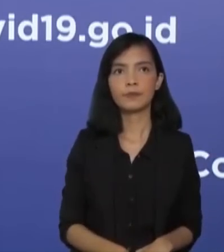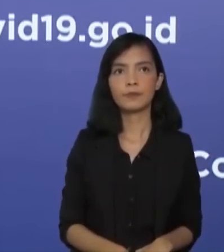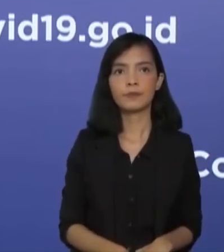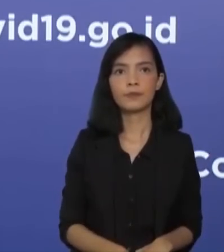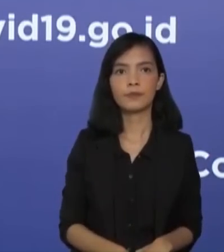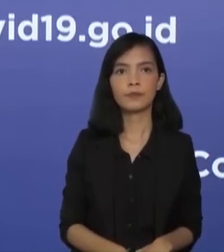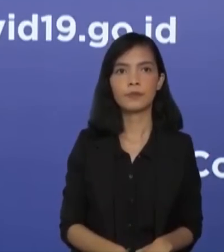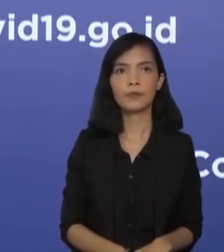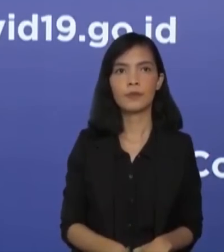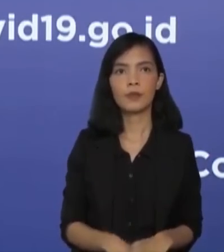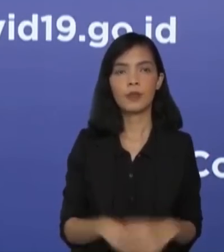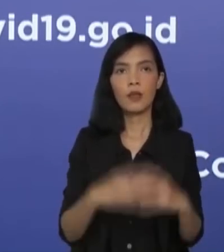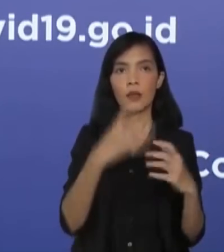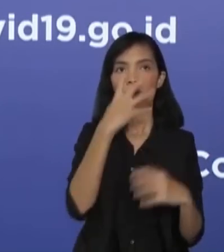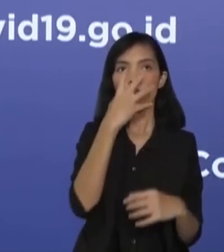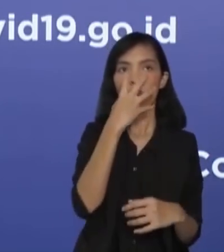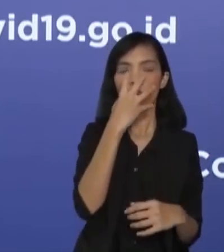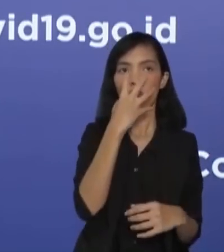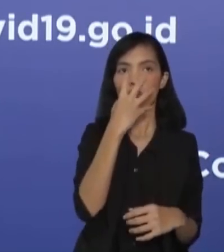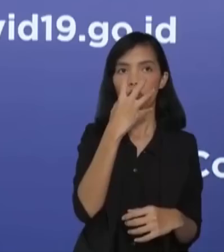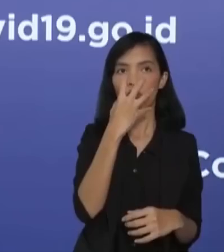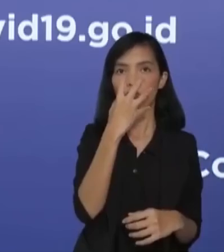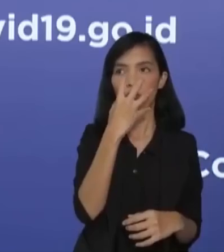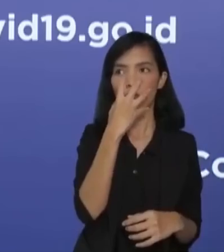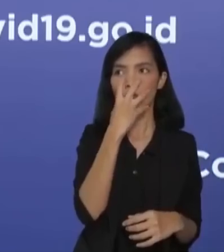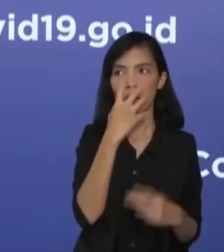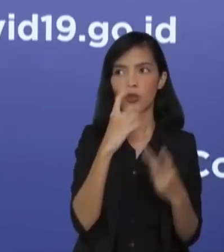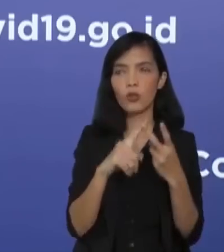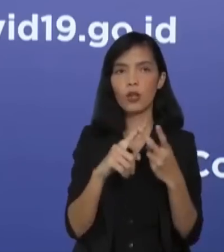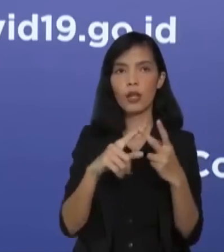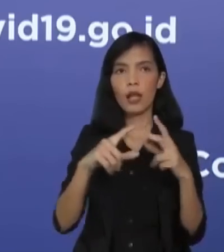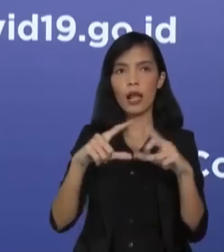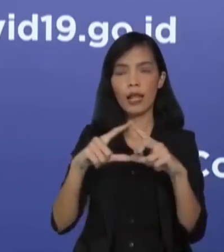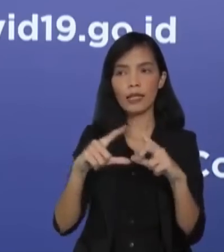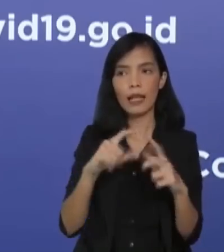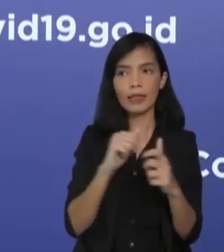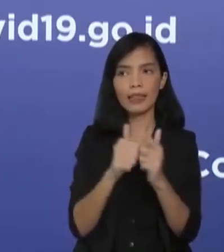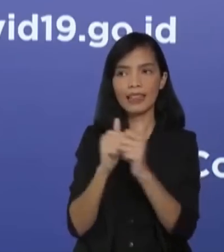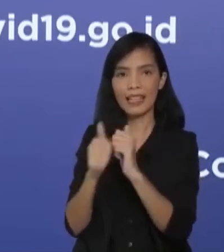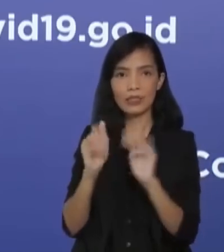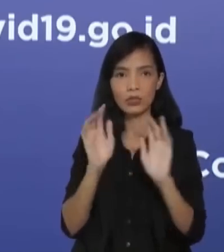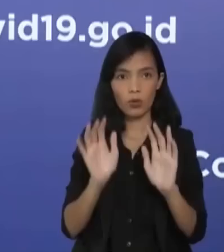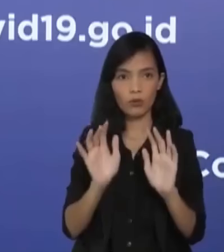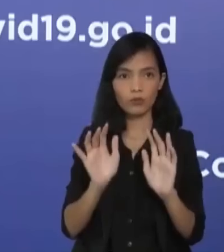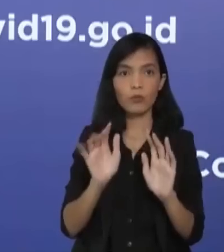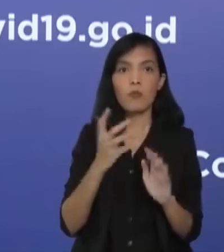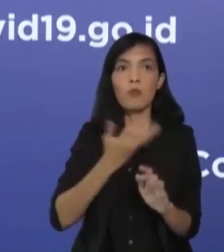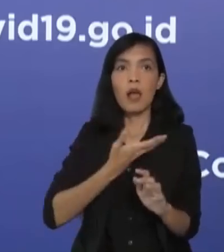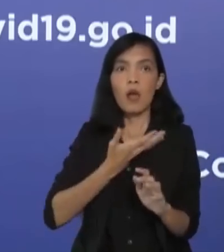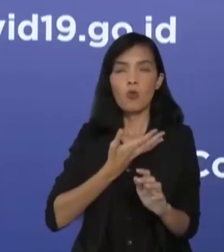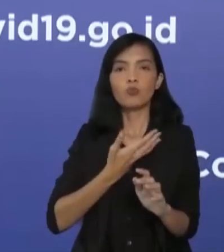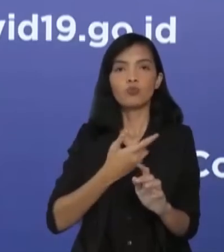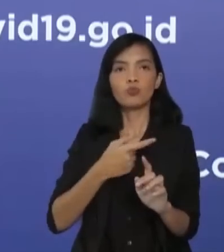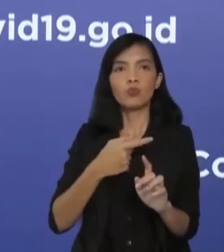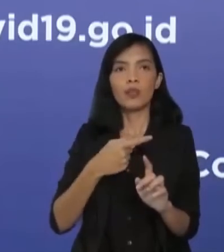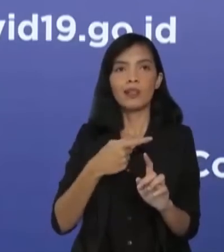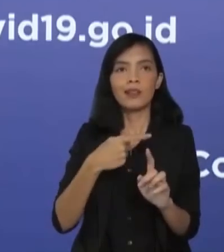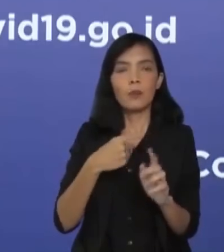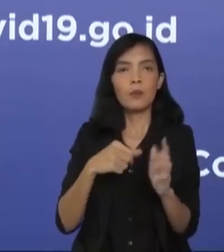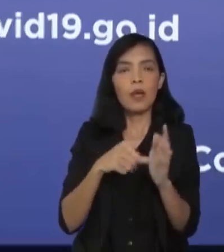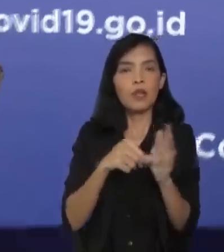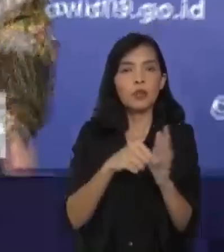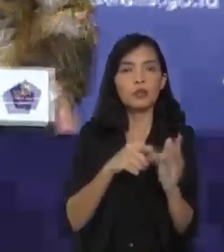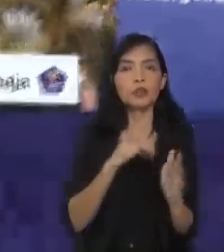Selain ventilator dan test kit, kami juga ingin memudahkan proses atau